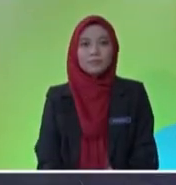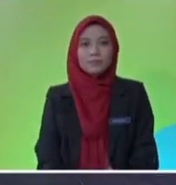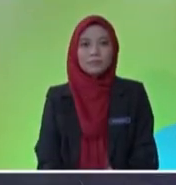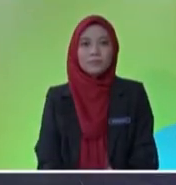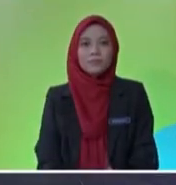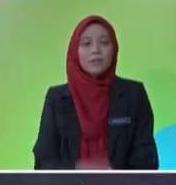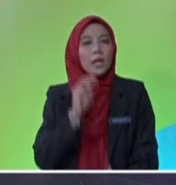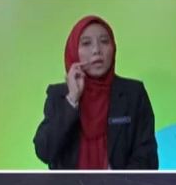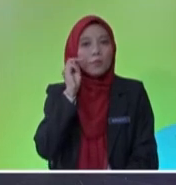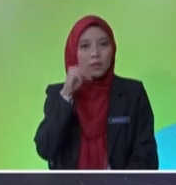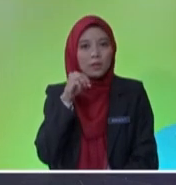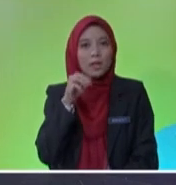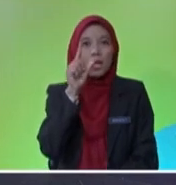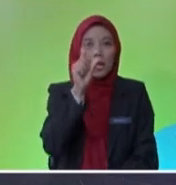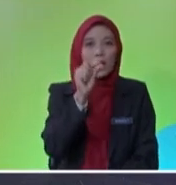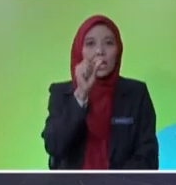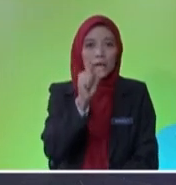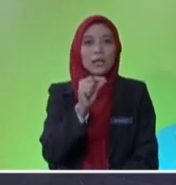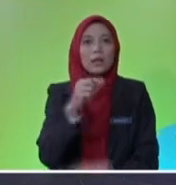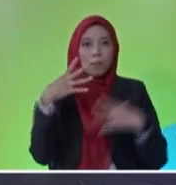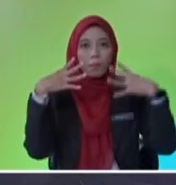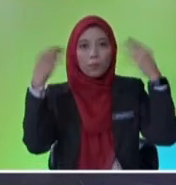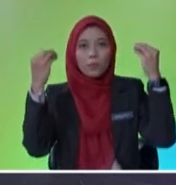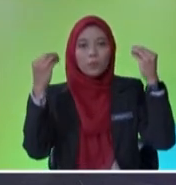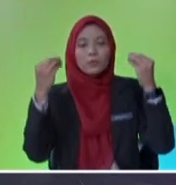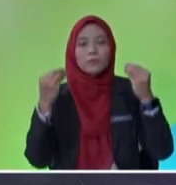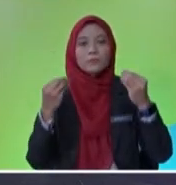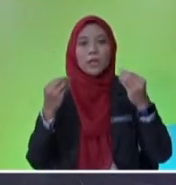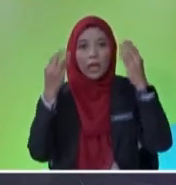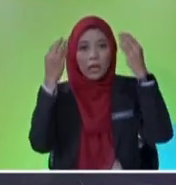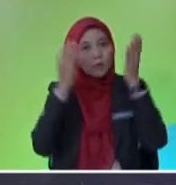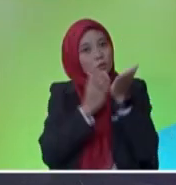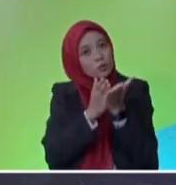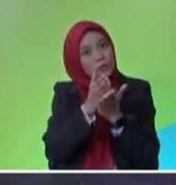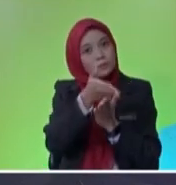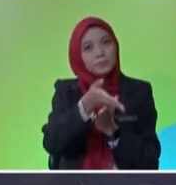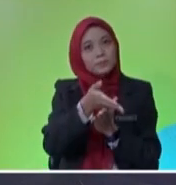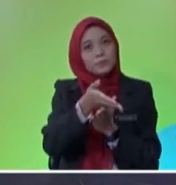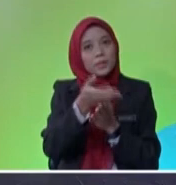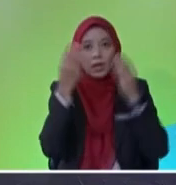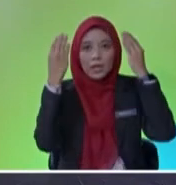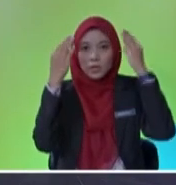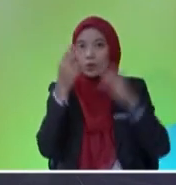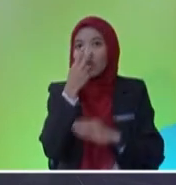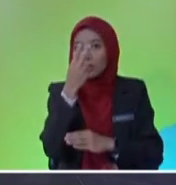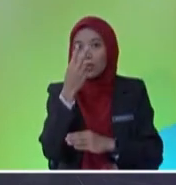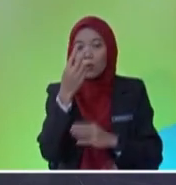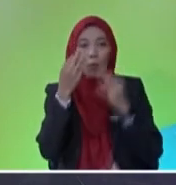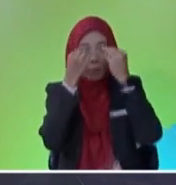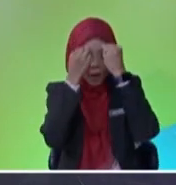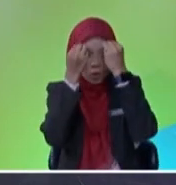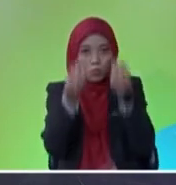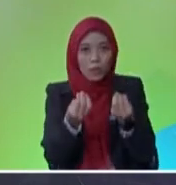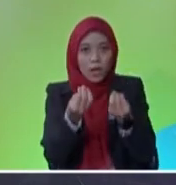adik Rabiatul Adawiyah seterusnya tengok maklumat yang dicatat oleh murid